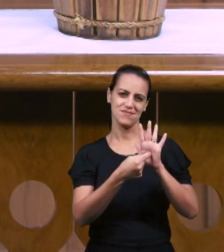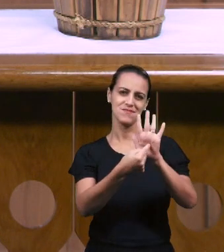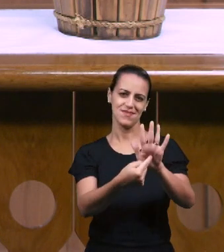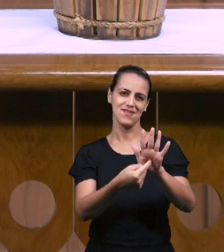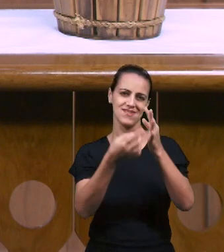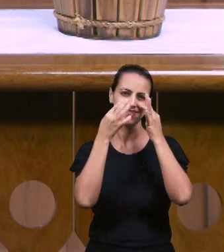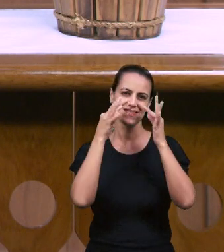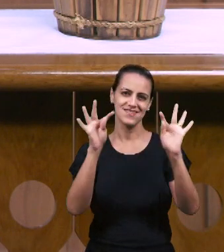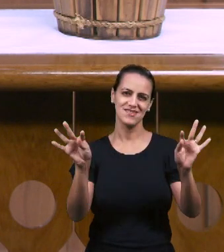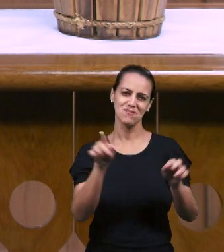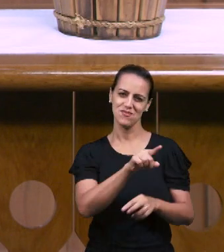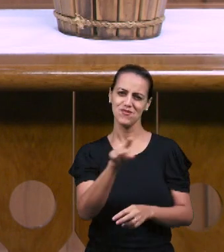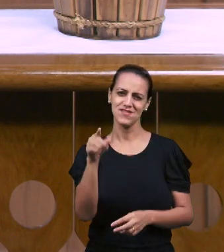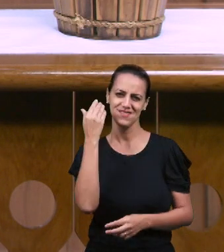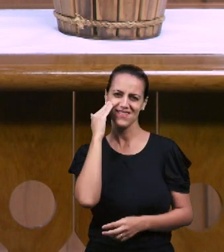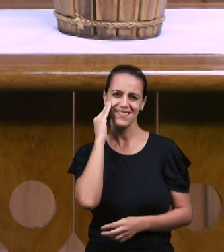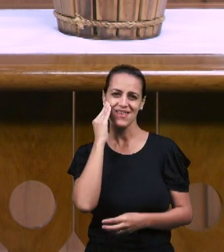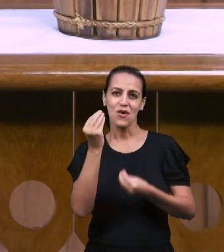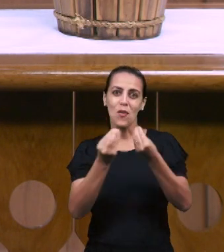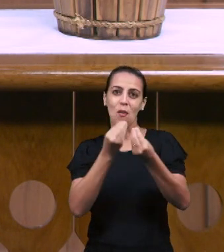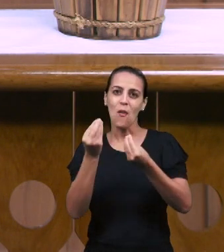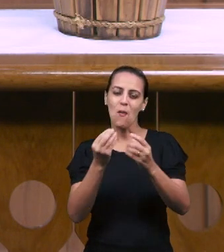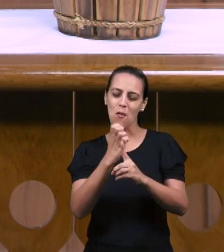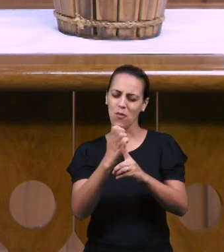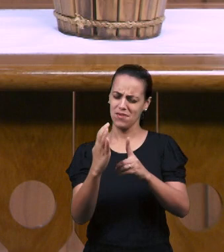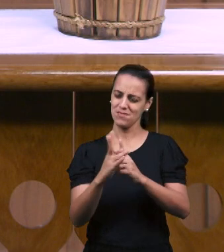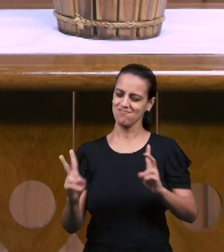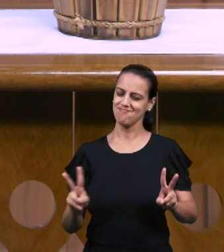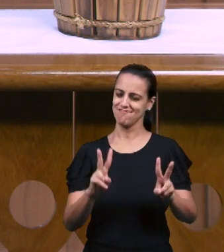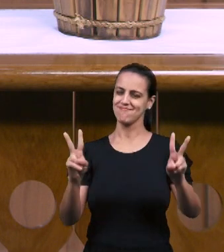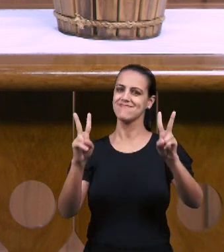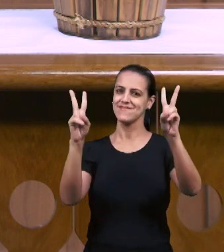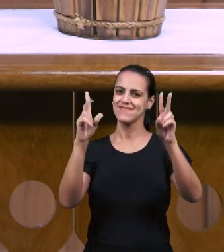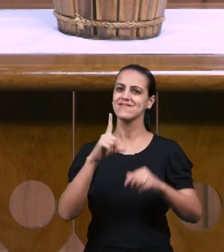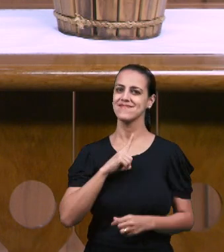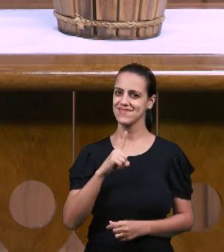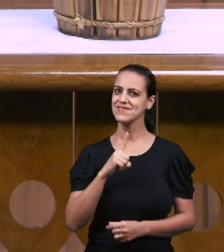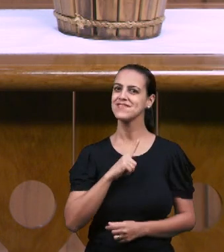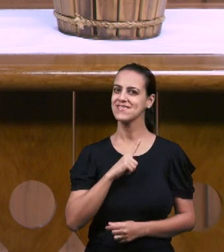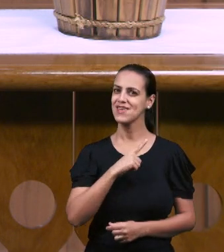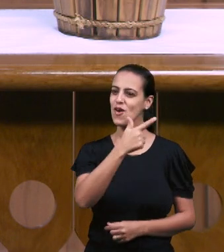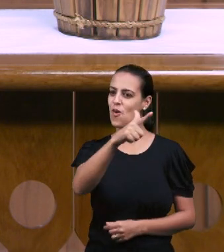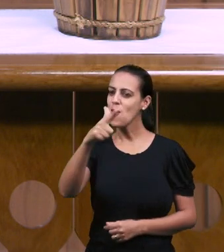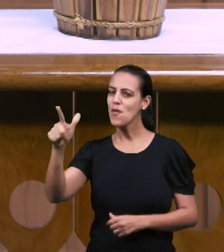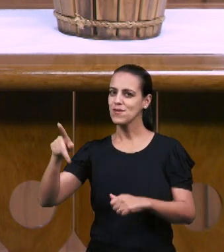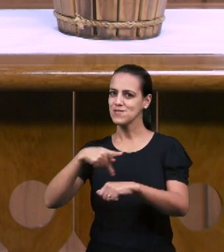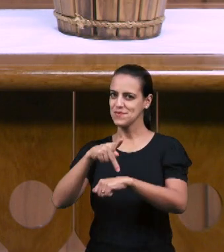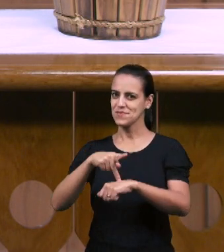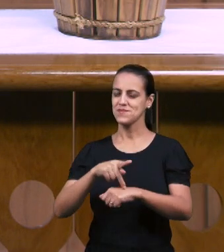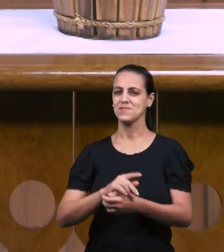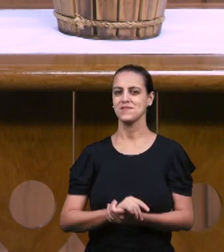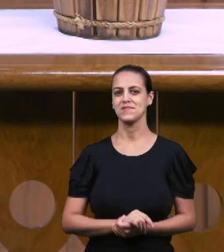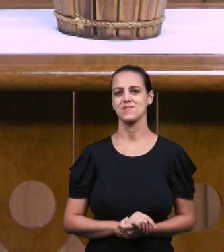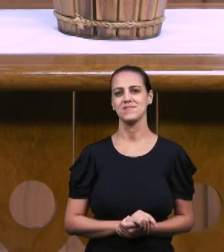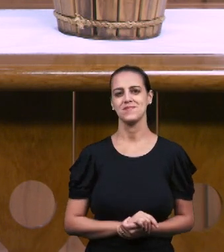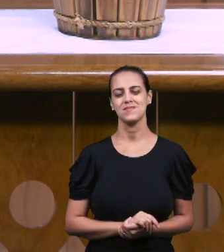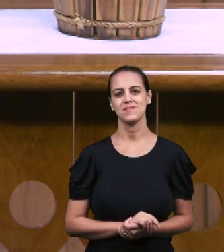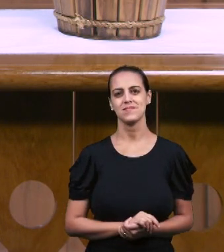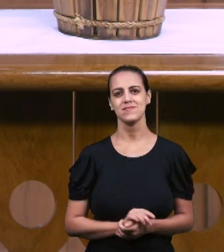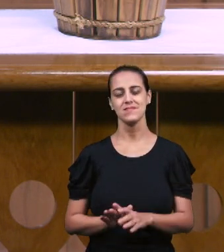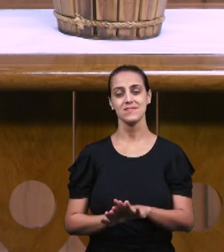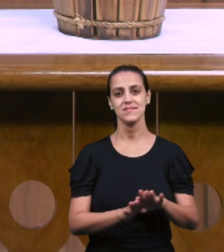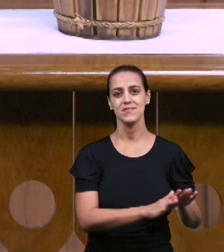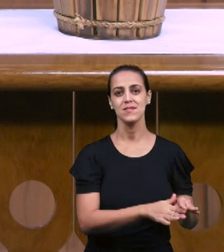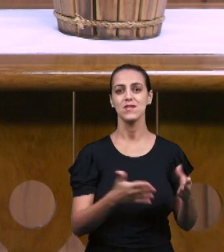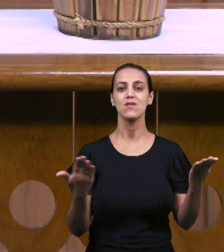ici afin que vous puissiez avoir une idée de la valeur de notre école biblique dominicale dans d'autres pays. Et aujourd'hui, pour donner séquence